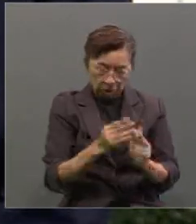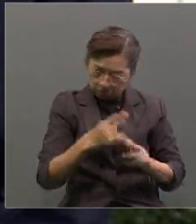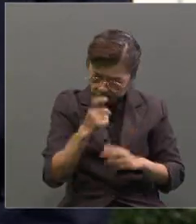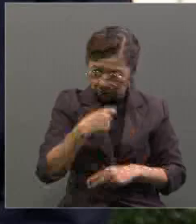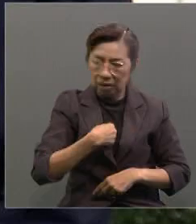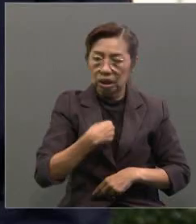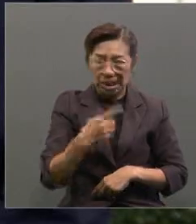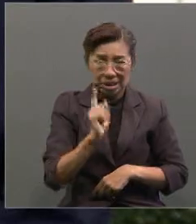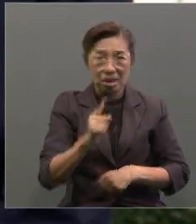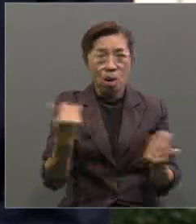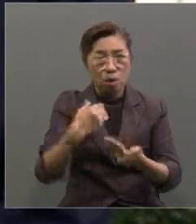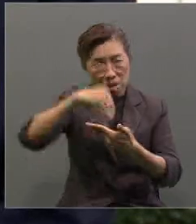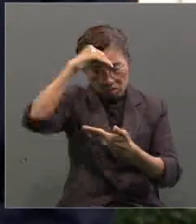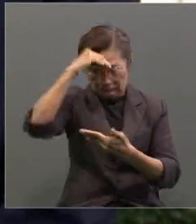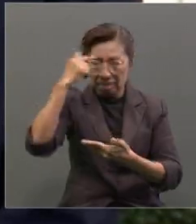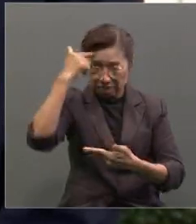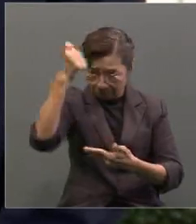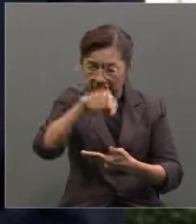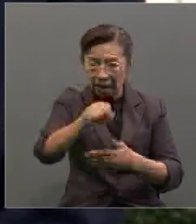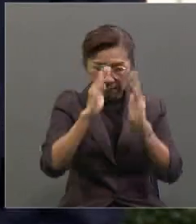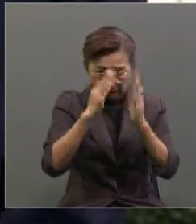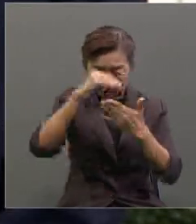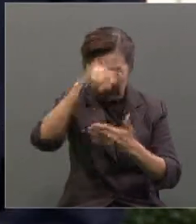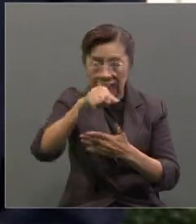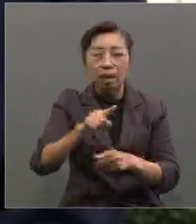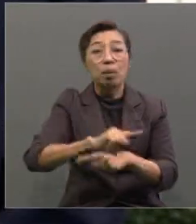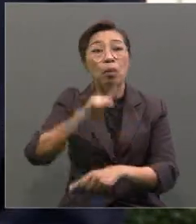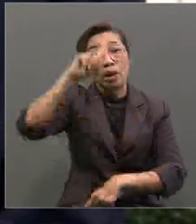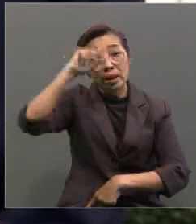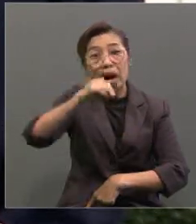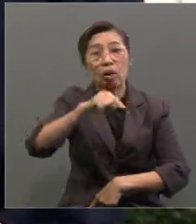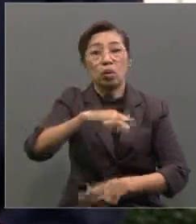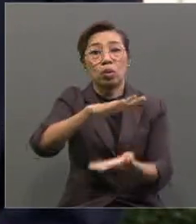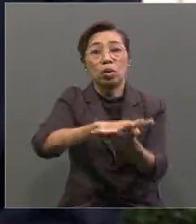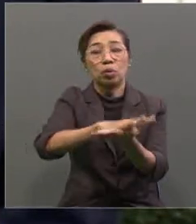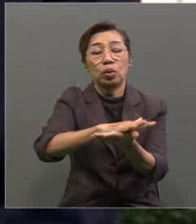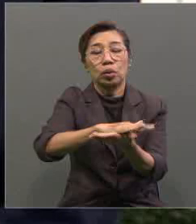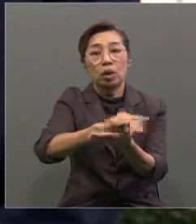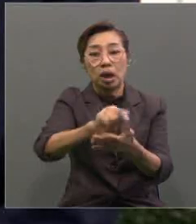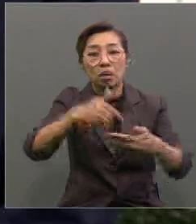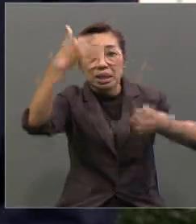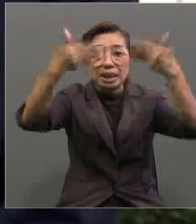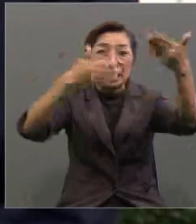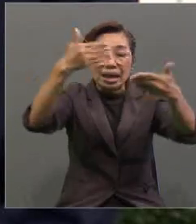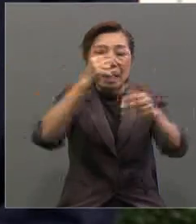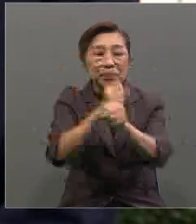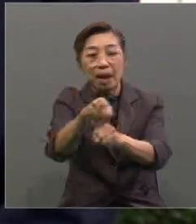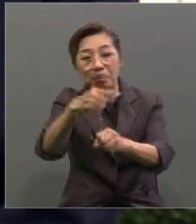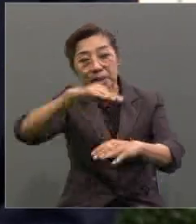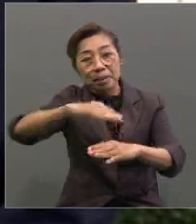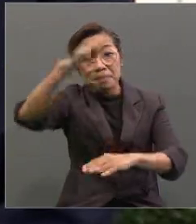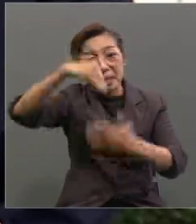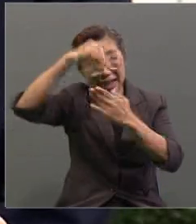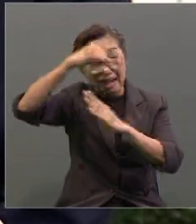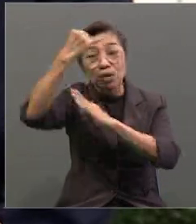งแล้วก็ตั้งใจเรียนวันเกิดเหตุเป็นวันหยุดค่ะลูกไปทำกิจกรรมที่โรงเรียนไปช่วยทำซุ้มรับปริญญาให้กับรุ่นพี่ด้วยแล้วก็